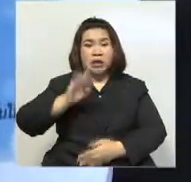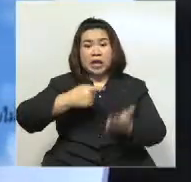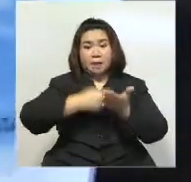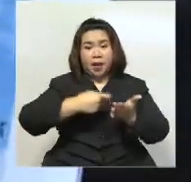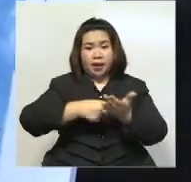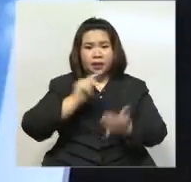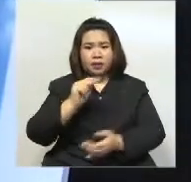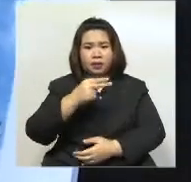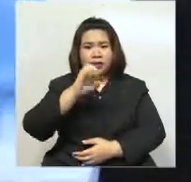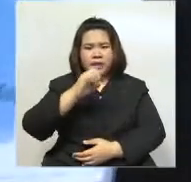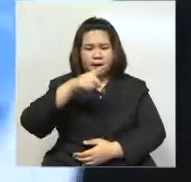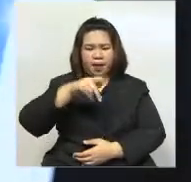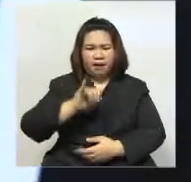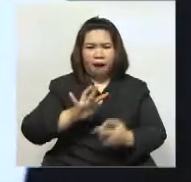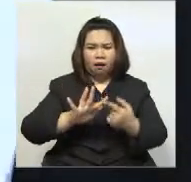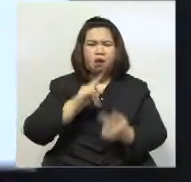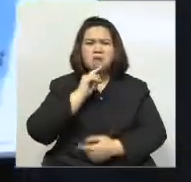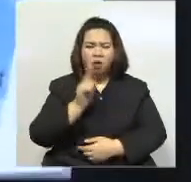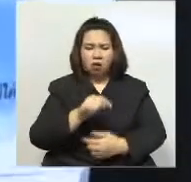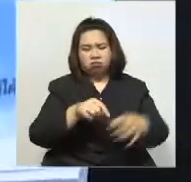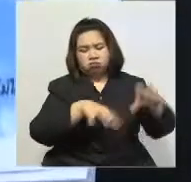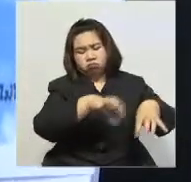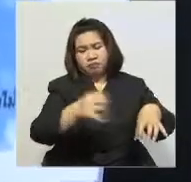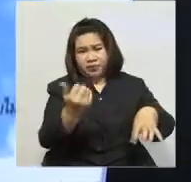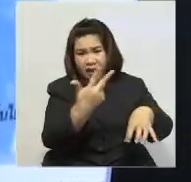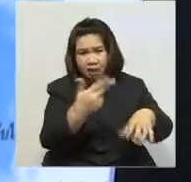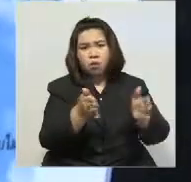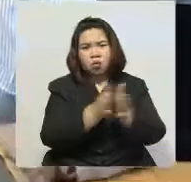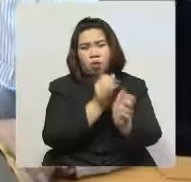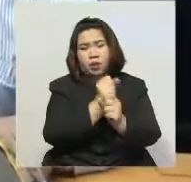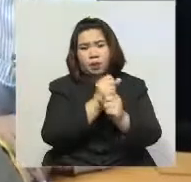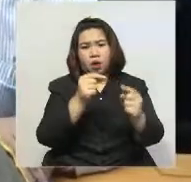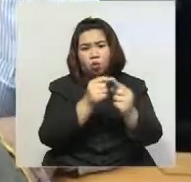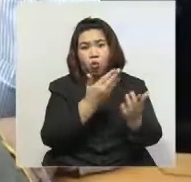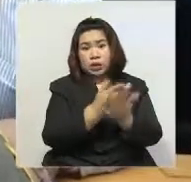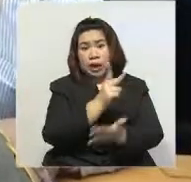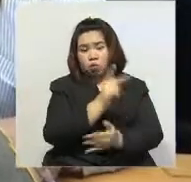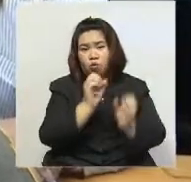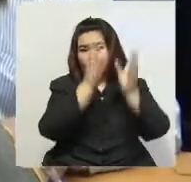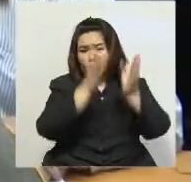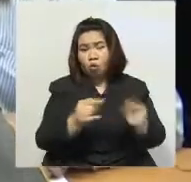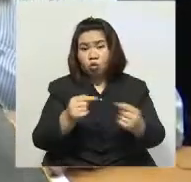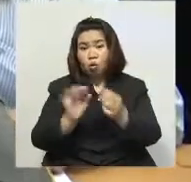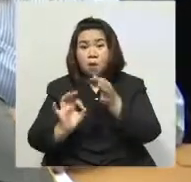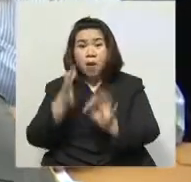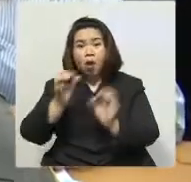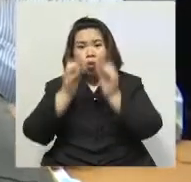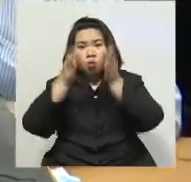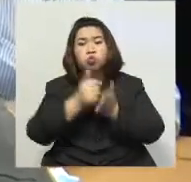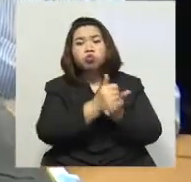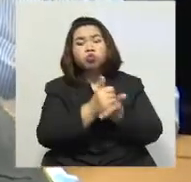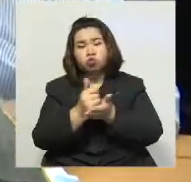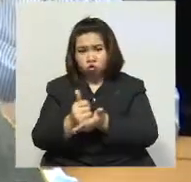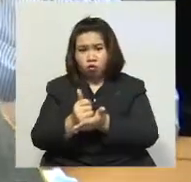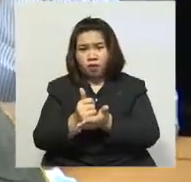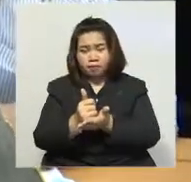หาชนคือเขาตั้งข้อสังเกตว่าทั้งหมดเนี่ยร่วมดำเนินการโครงการสวัสดิการเงินกู้ชาปนกิจสงเคราะห์ช่วยเพื่อนครู